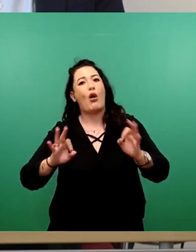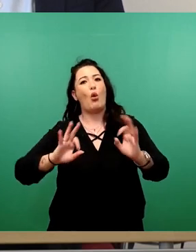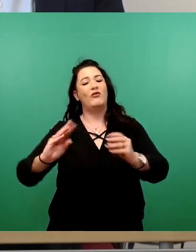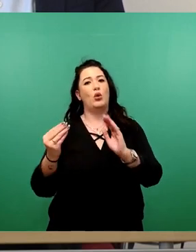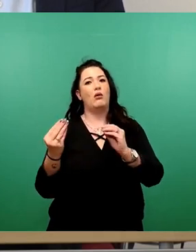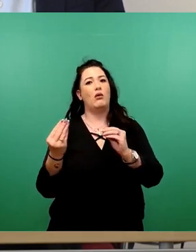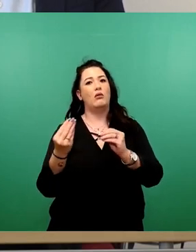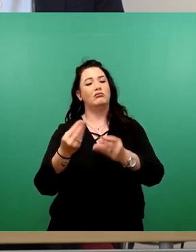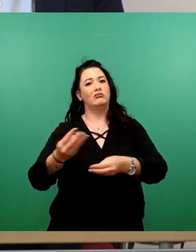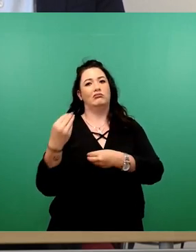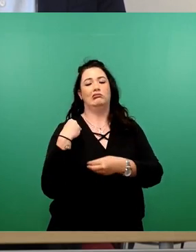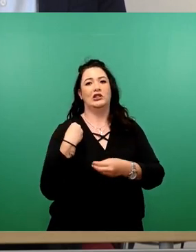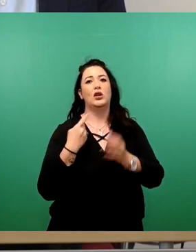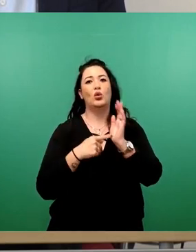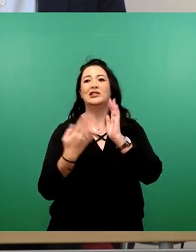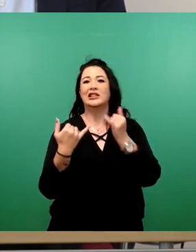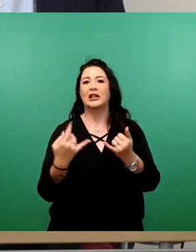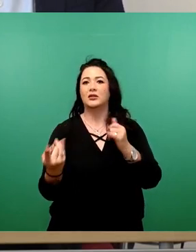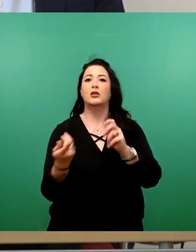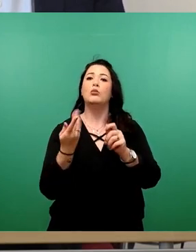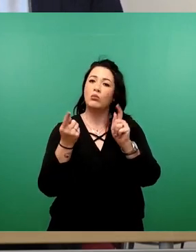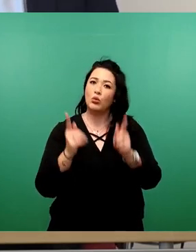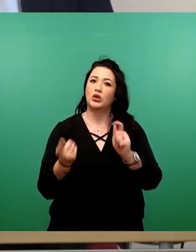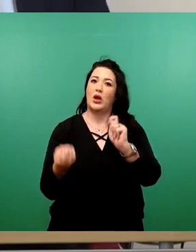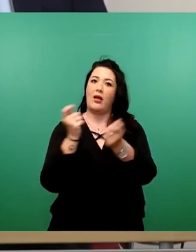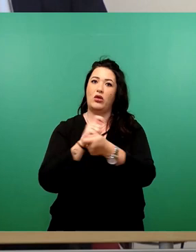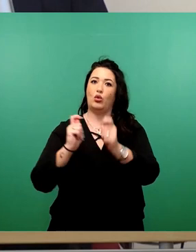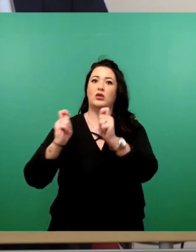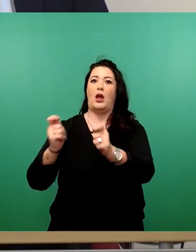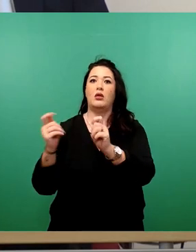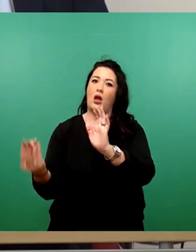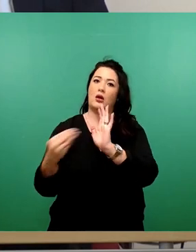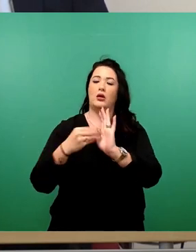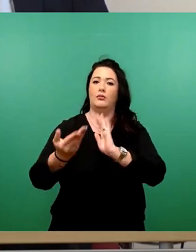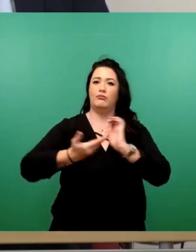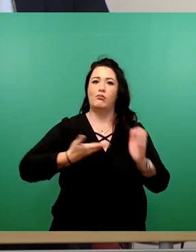Änderungsantrag machen. Und naja, Sie wollen Frau Jenichen auf 1, aber und danach?